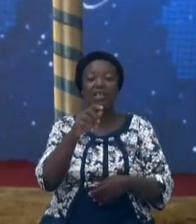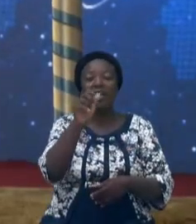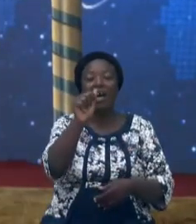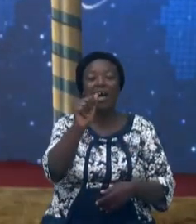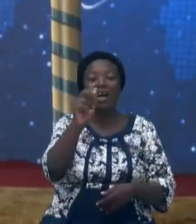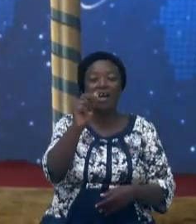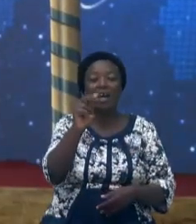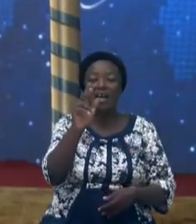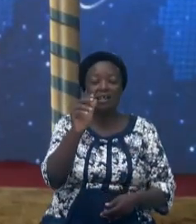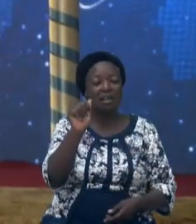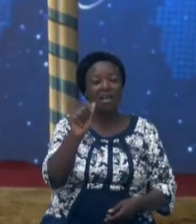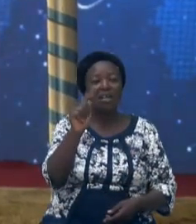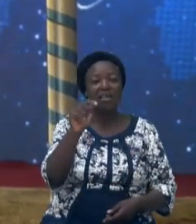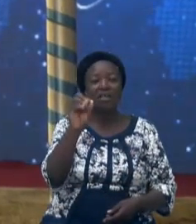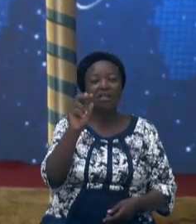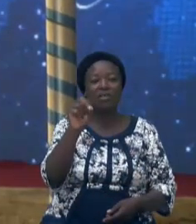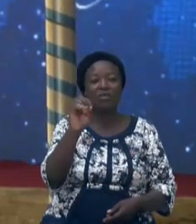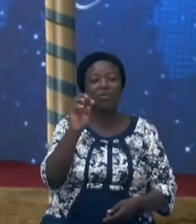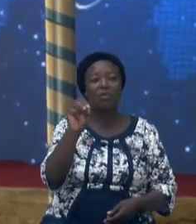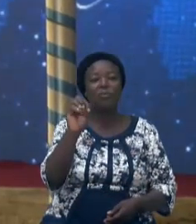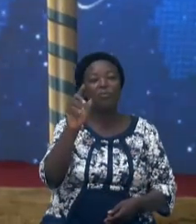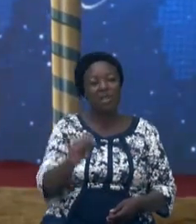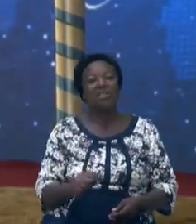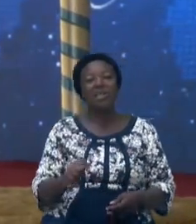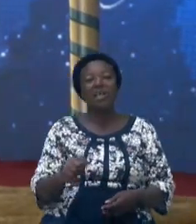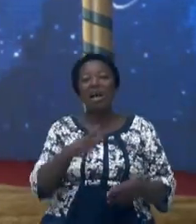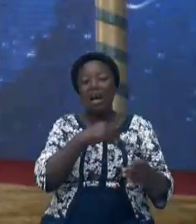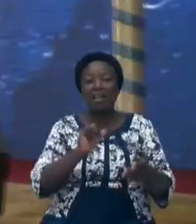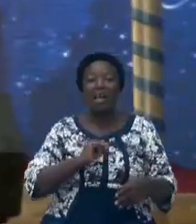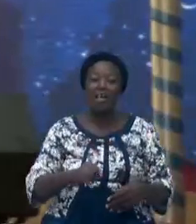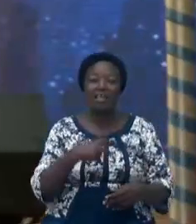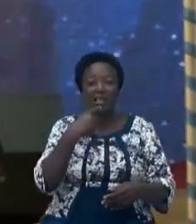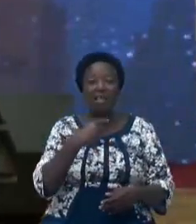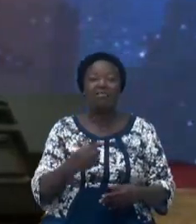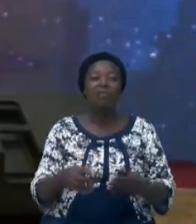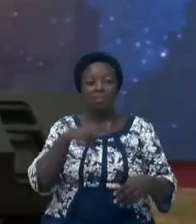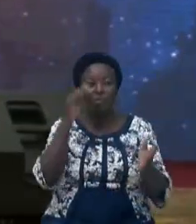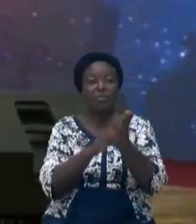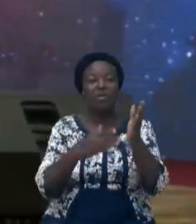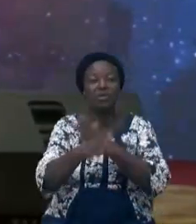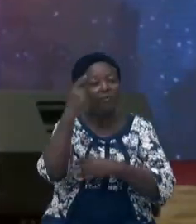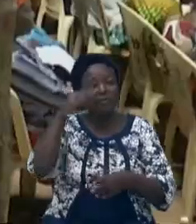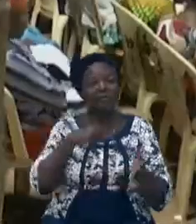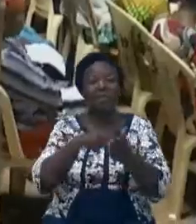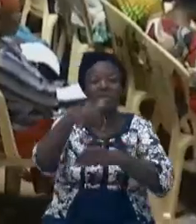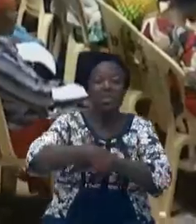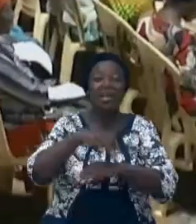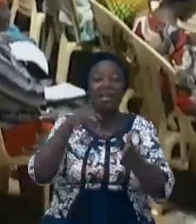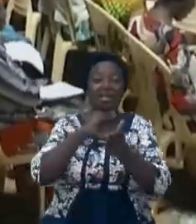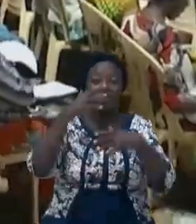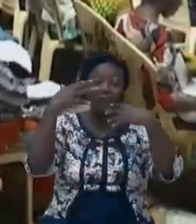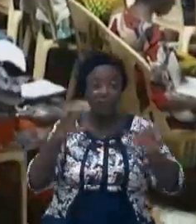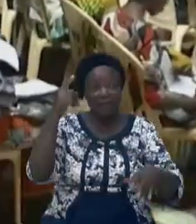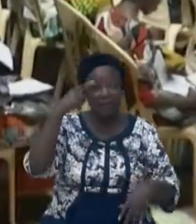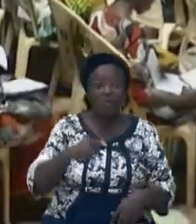ça c'est l'aspiration et je remercie félicitations pour toi ce soir s'est accomplie pour toi